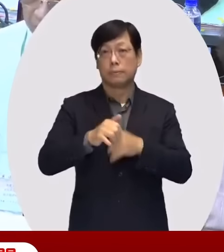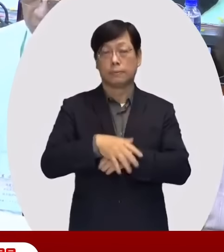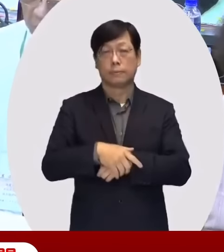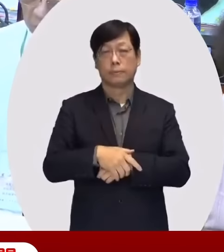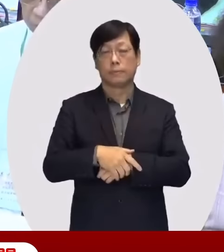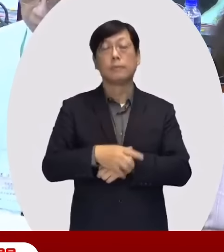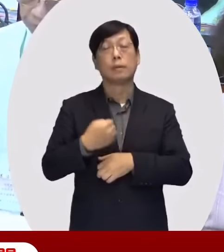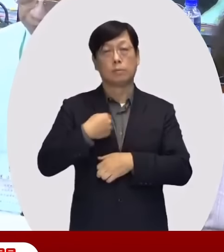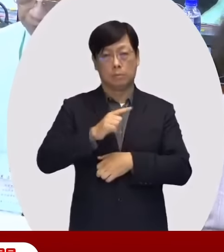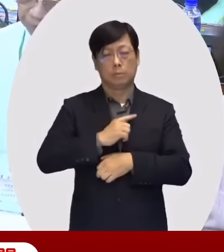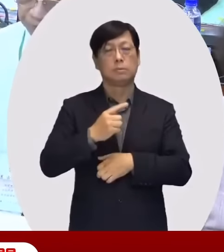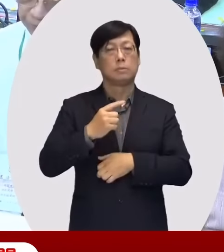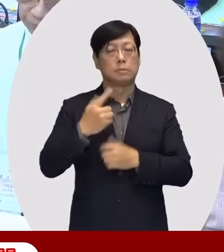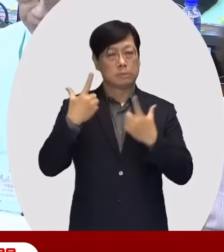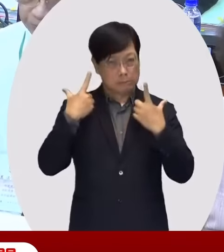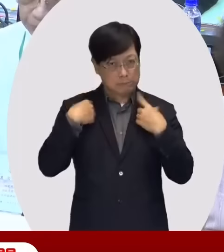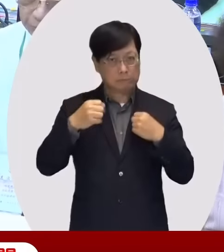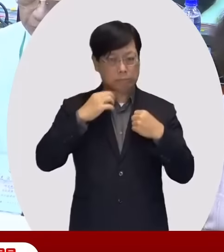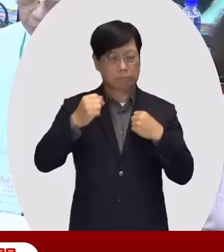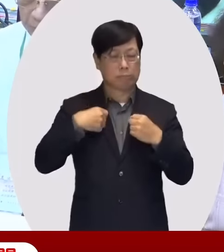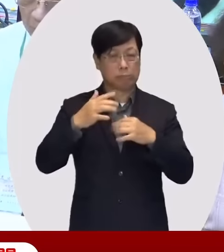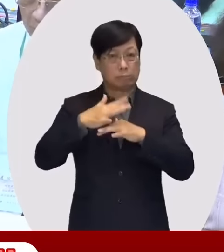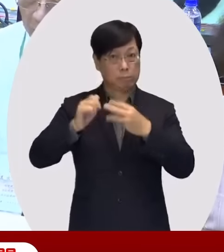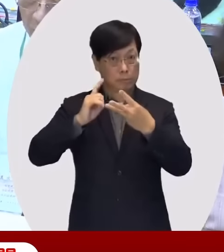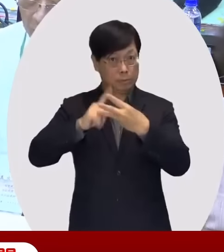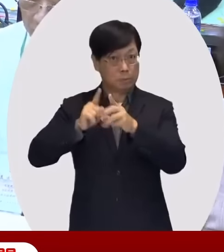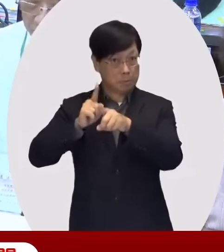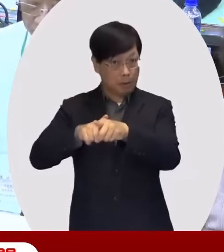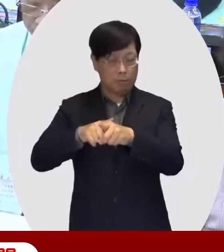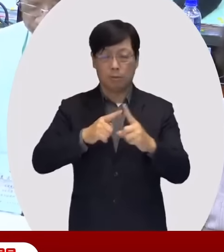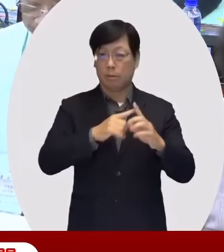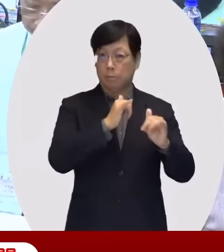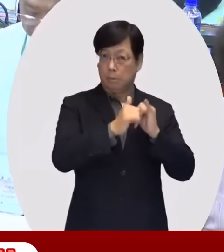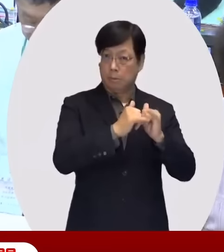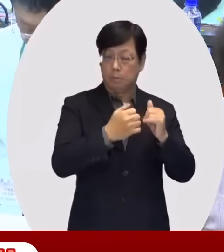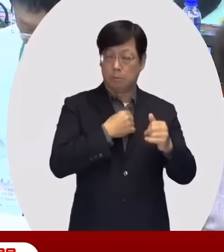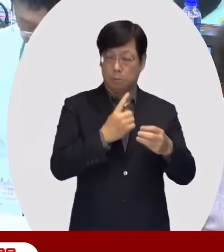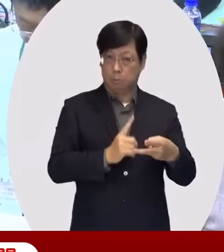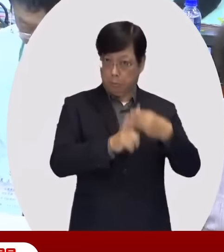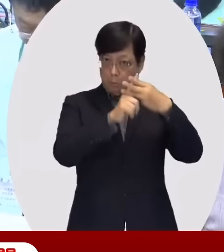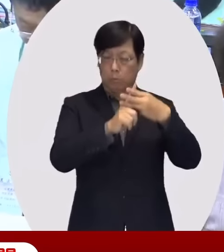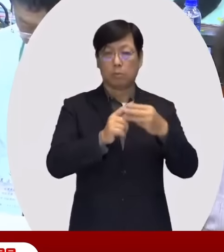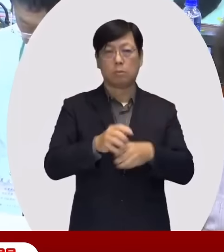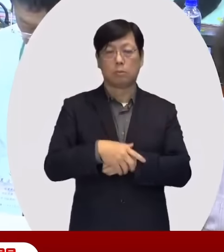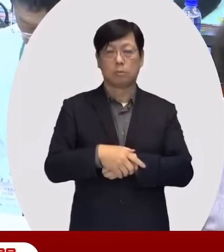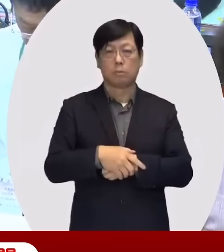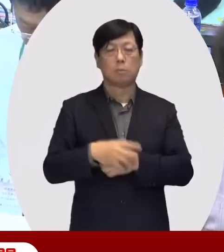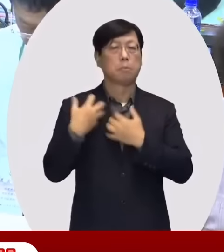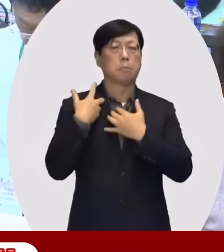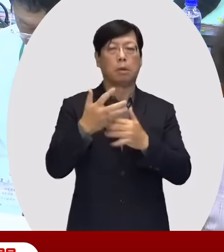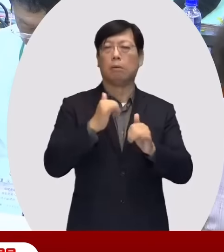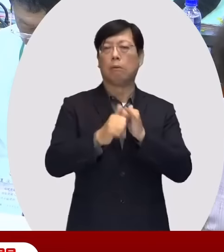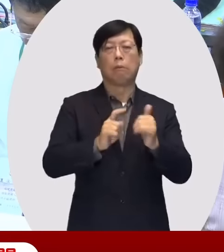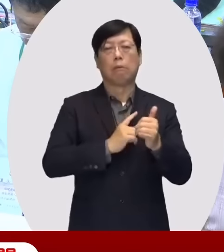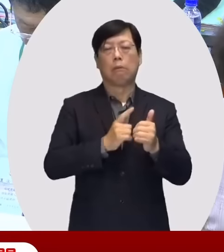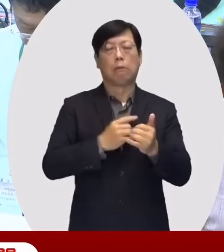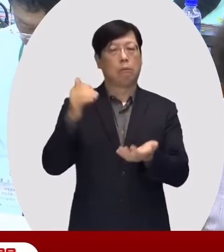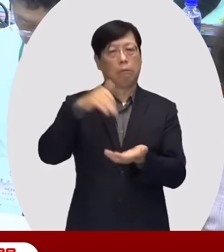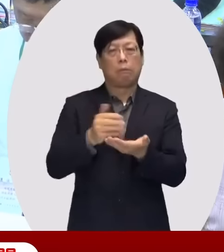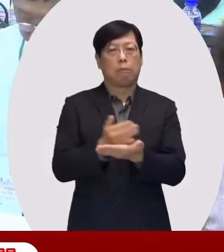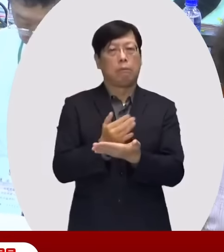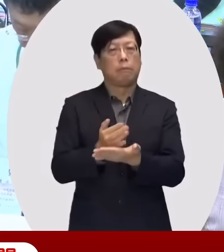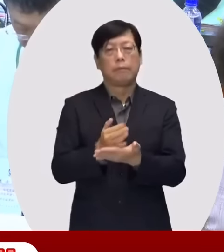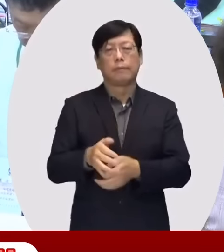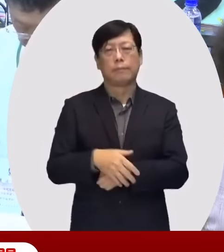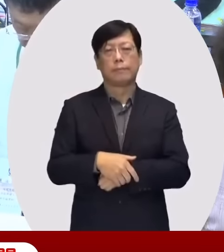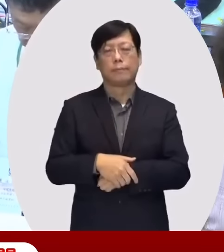当中，我们基于民主的原则以及人民做主的原则，交由人民做最后